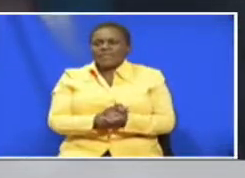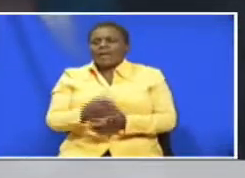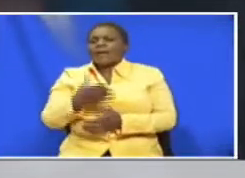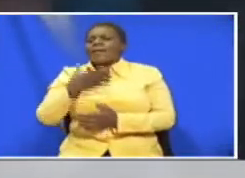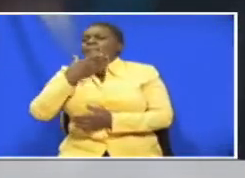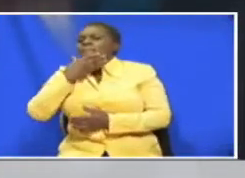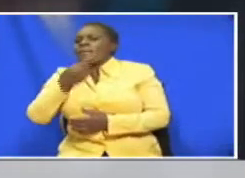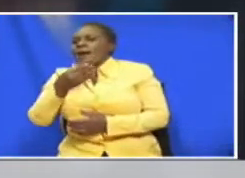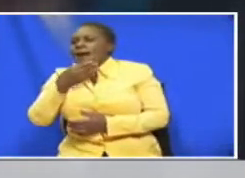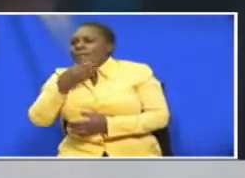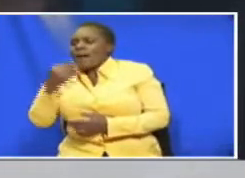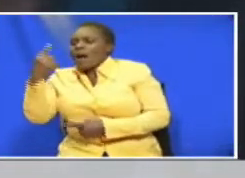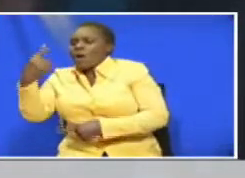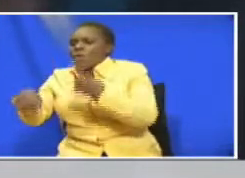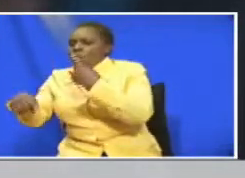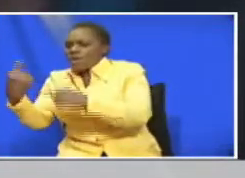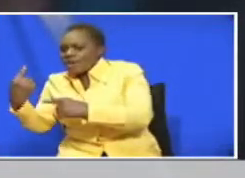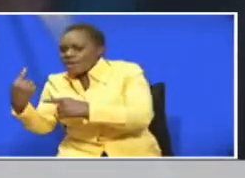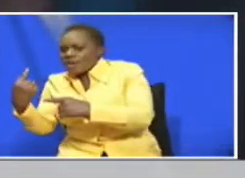Baba's gain